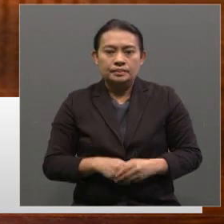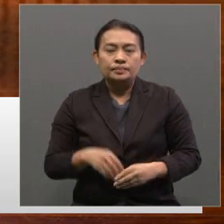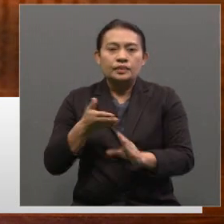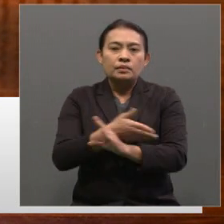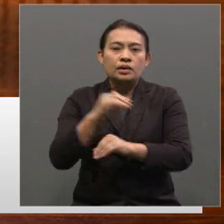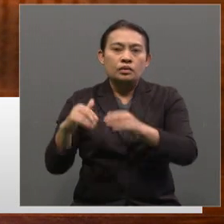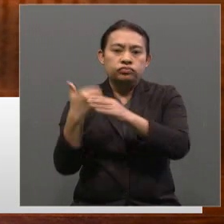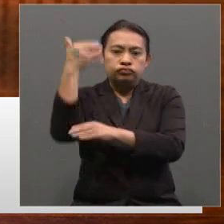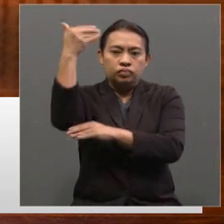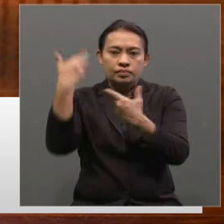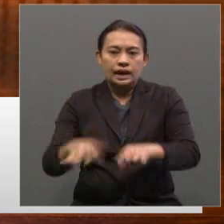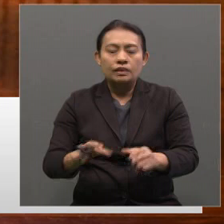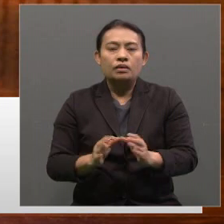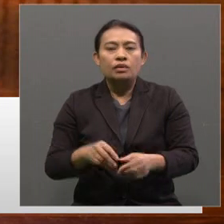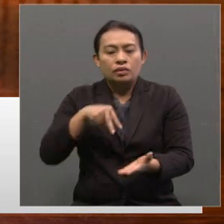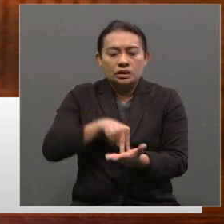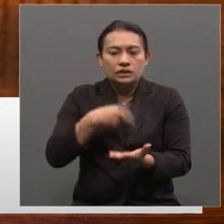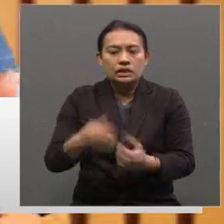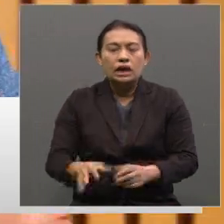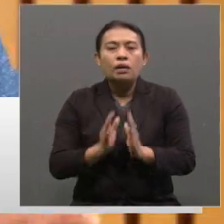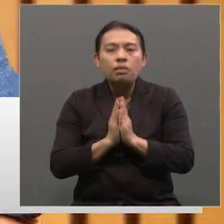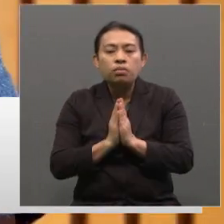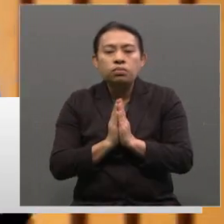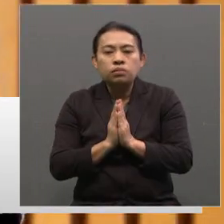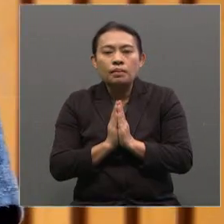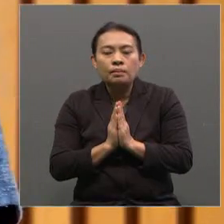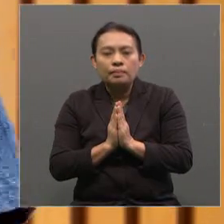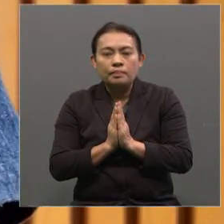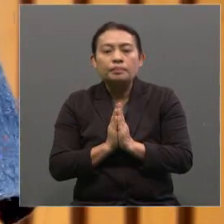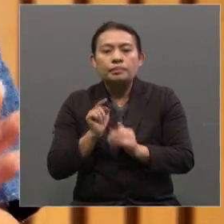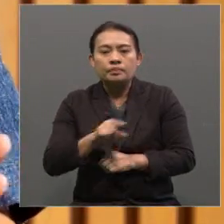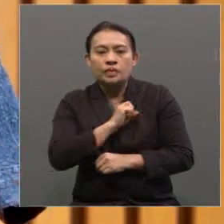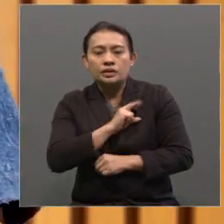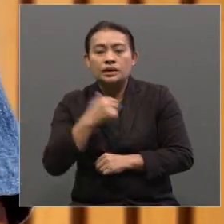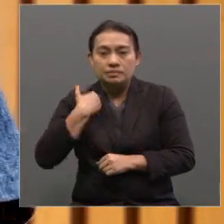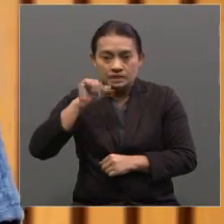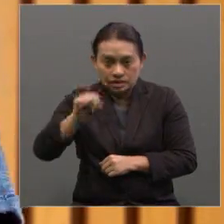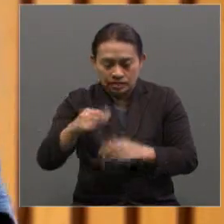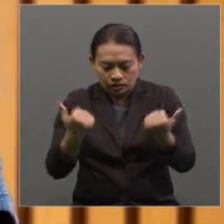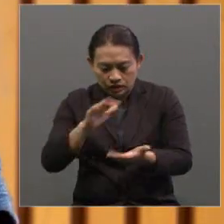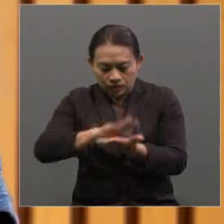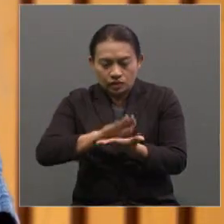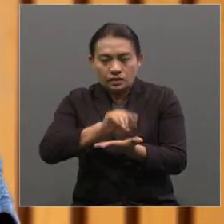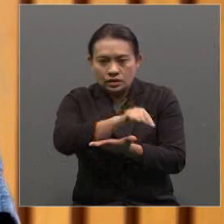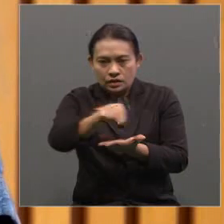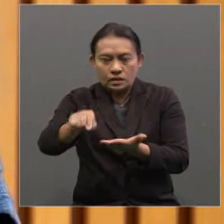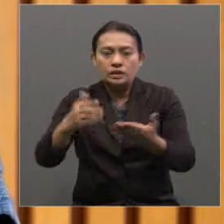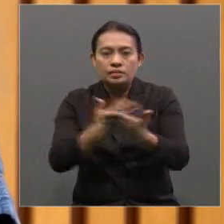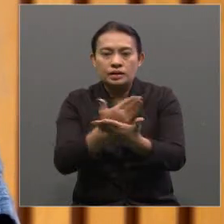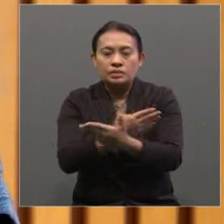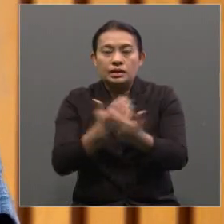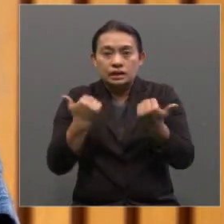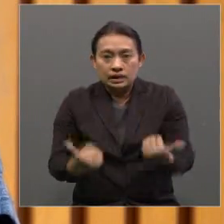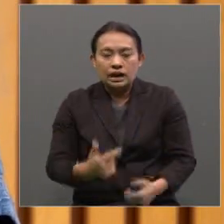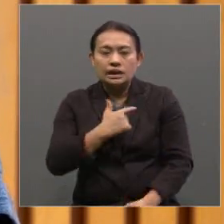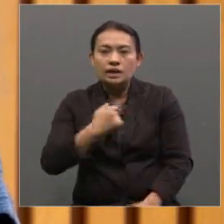เสร็จต้องอะไรครับต้องสวดมนต์ตอนนี้หลายๆโรงเรียนก็เปลี่ยนใช่ไหมครับผมก็เลยจะบอกว่าถ้าเราเชื่อมั่นในความเป็นลิเบอรัลความ